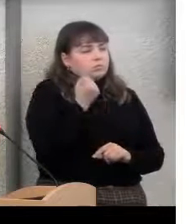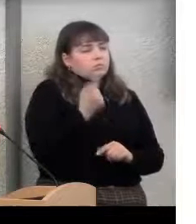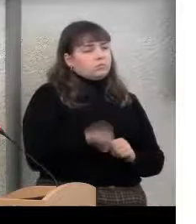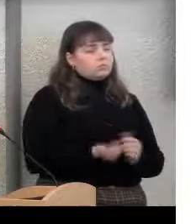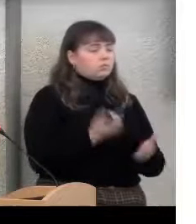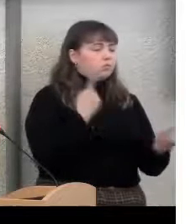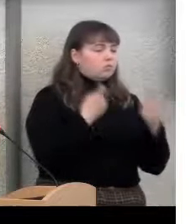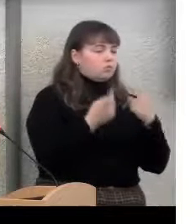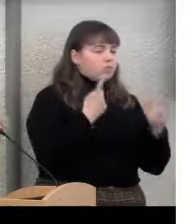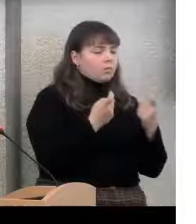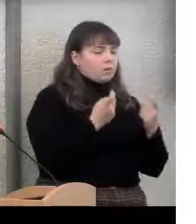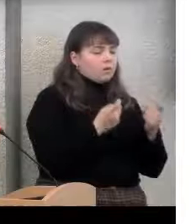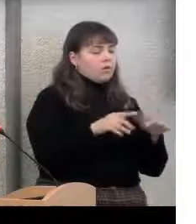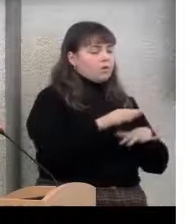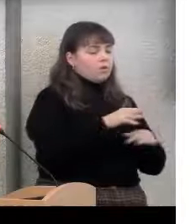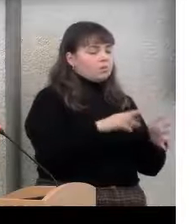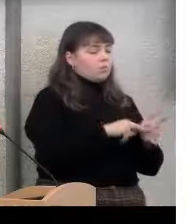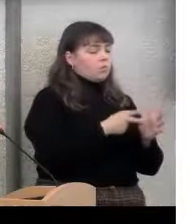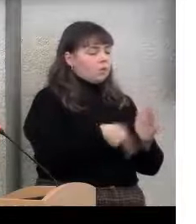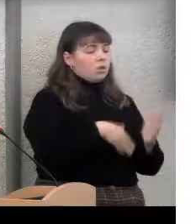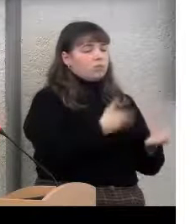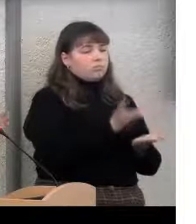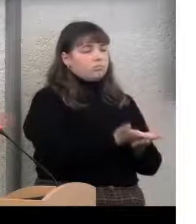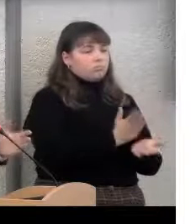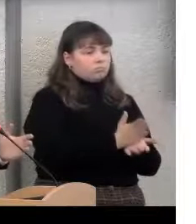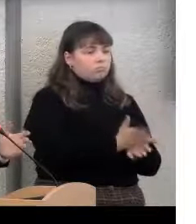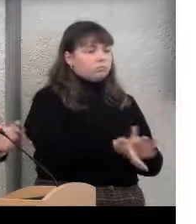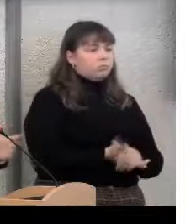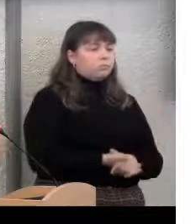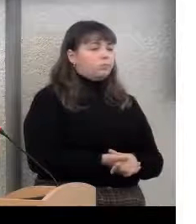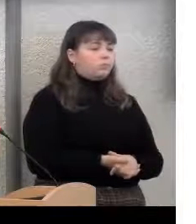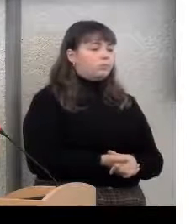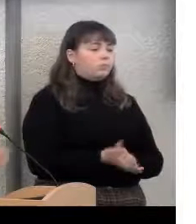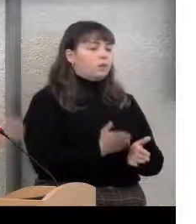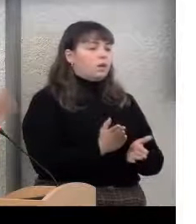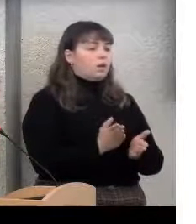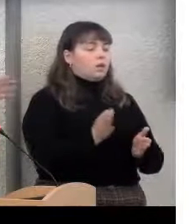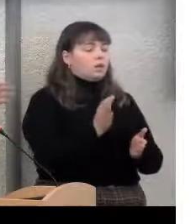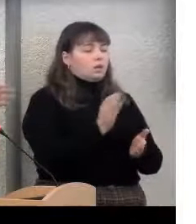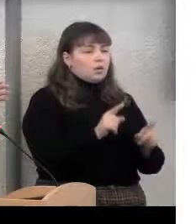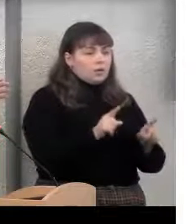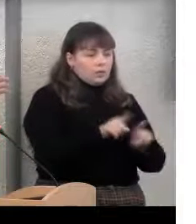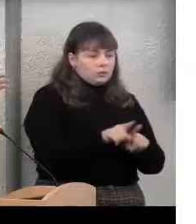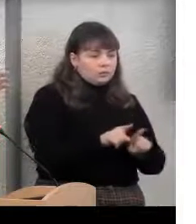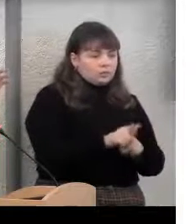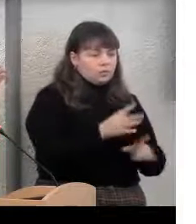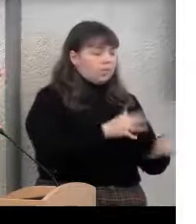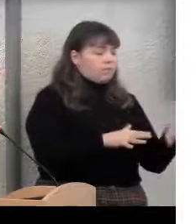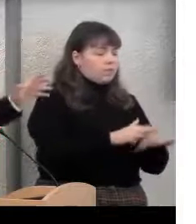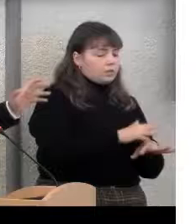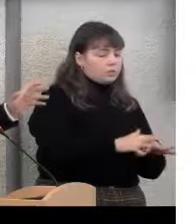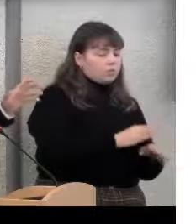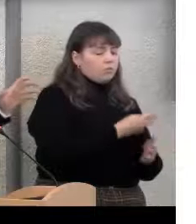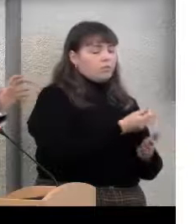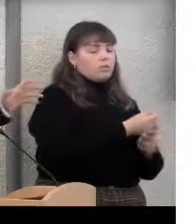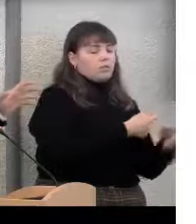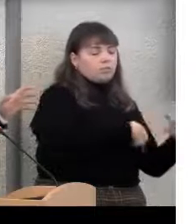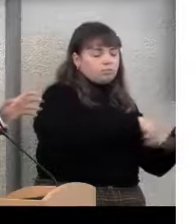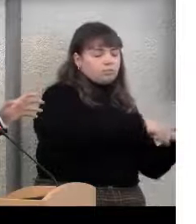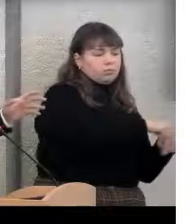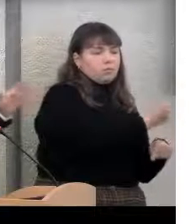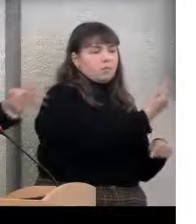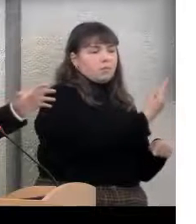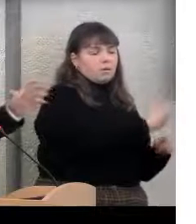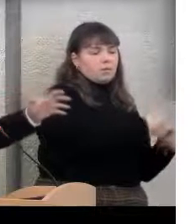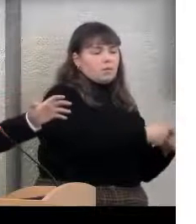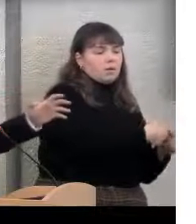informaciją taip pat pateikime veiksmų plane. Ir dabar greitai praeisime pro pačius veiksmus, taigi finansavimo srityje pirma